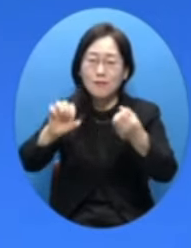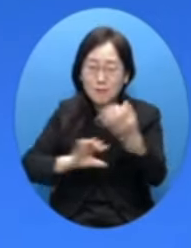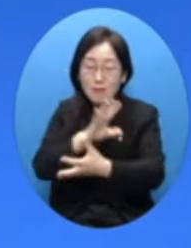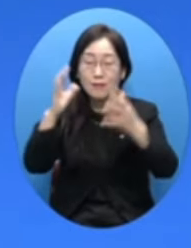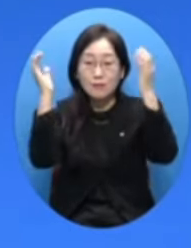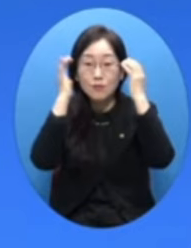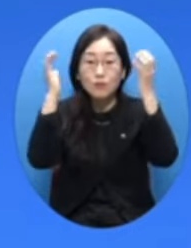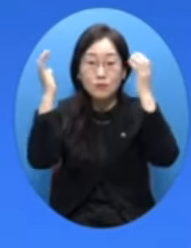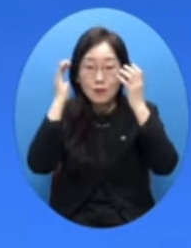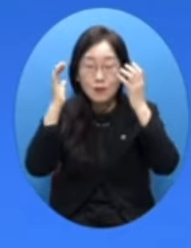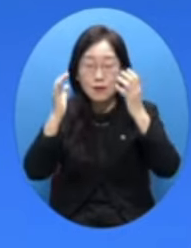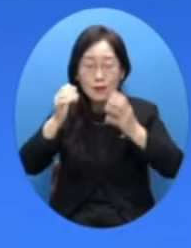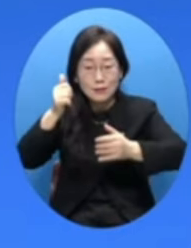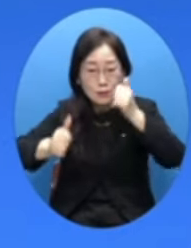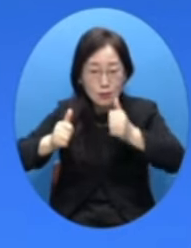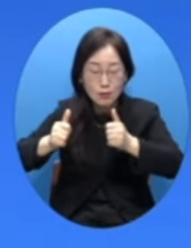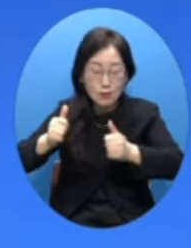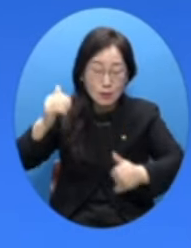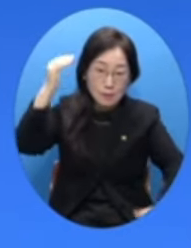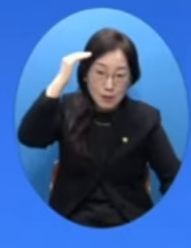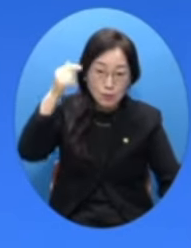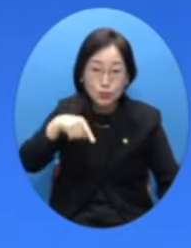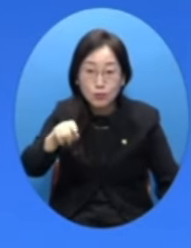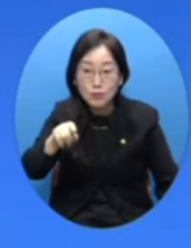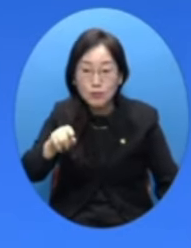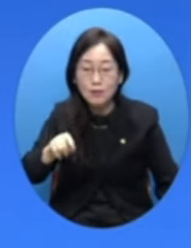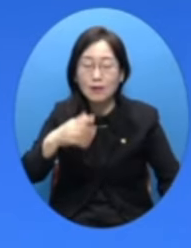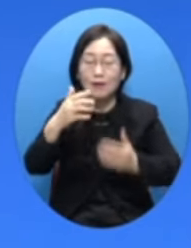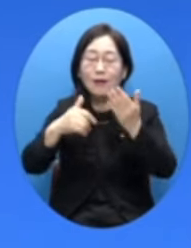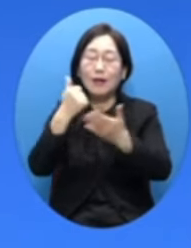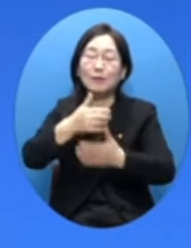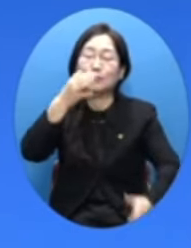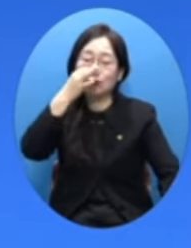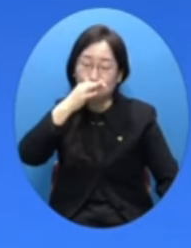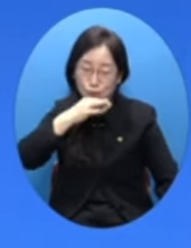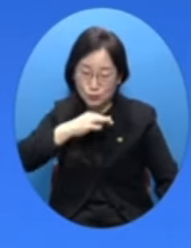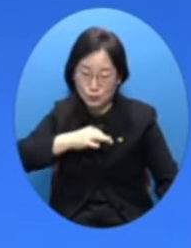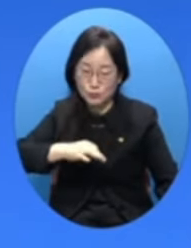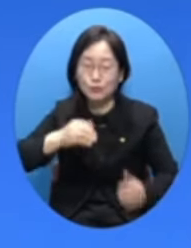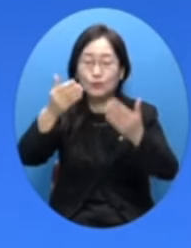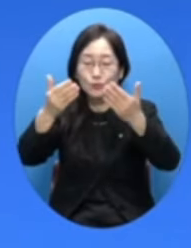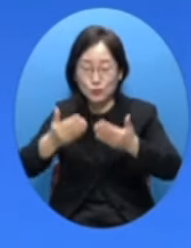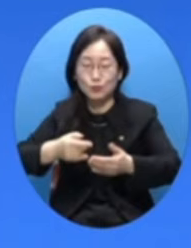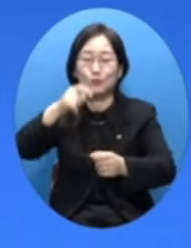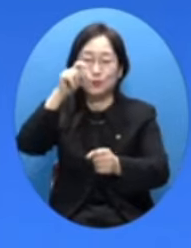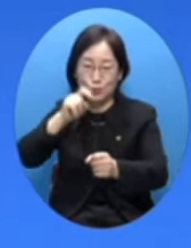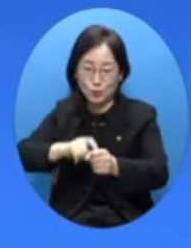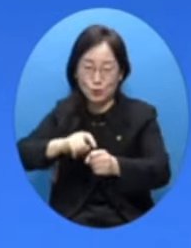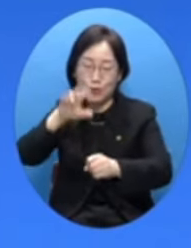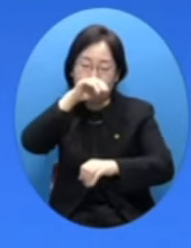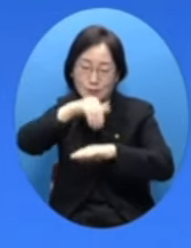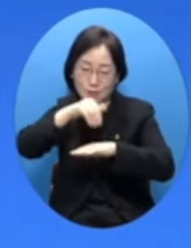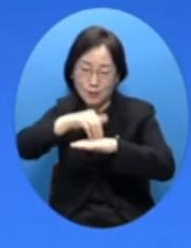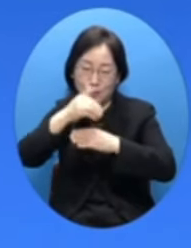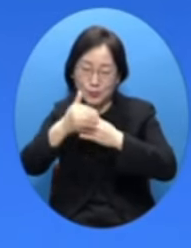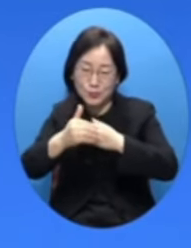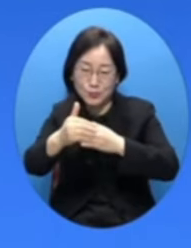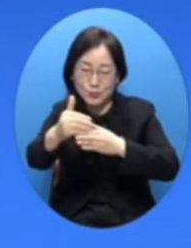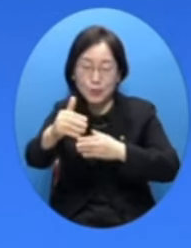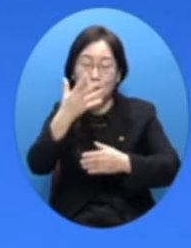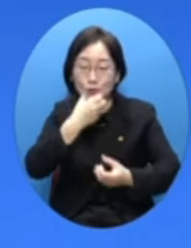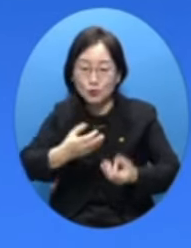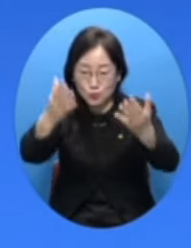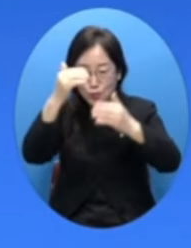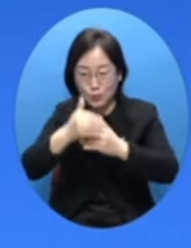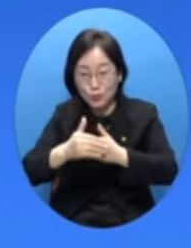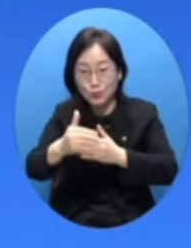고난은, 시험은 나에게 유익을 주려고 하나님께서 주시는 연단의 과정인 것입니다. 축복의 과정인